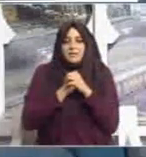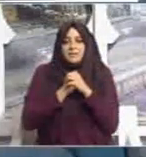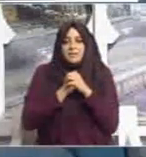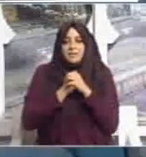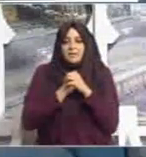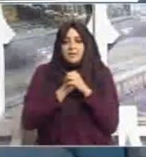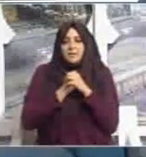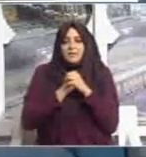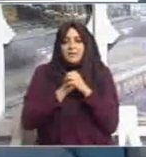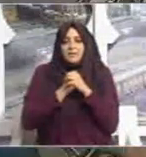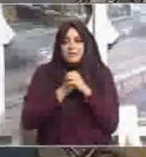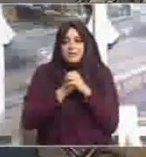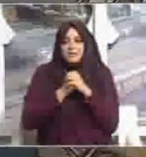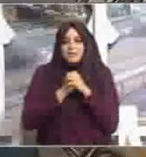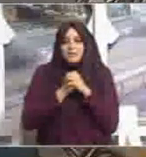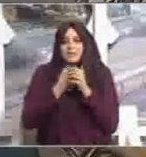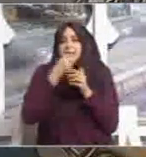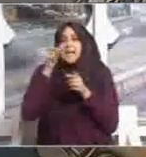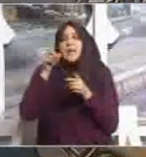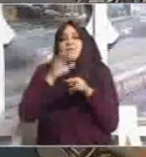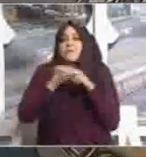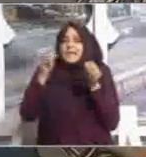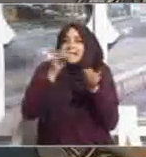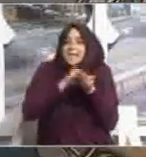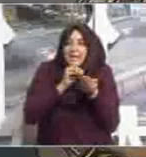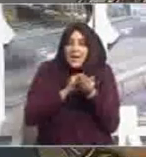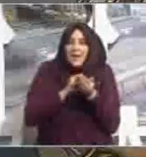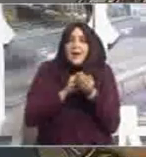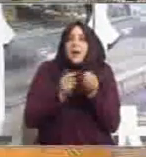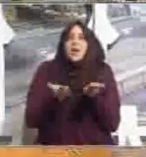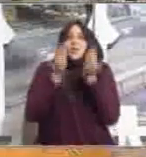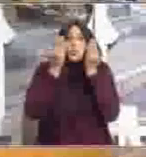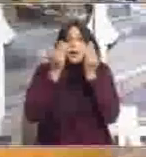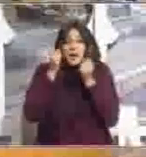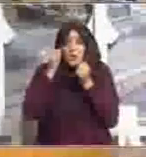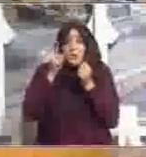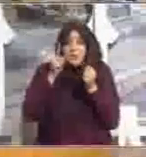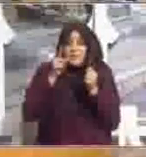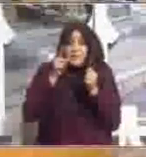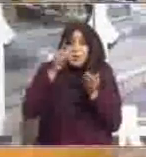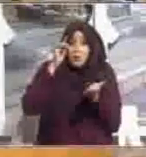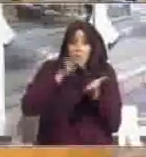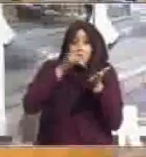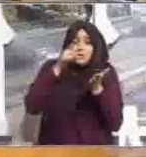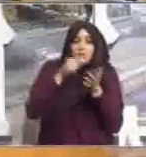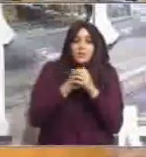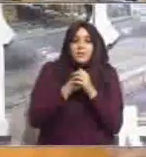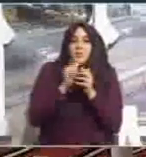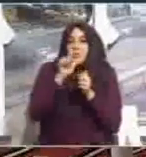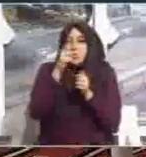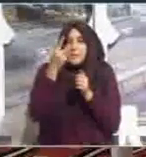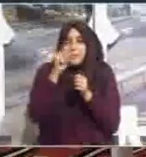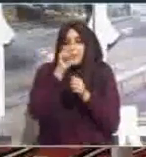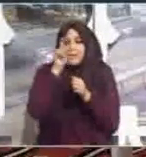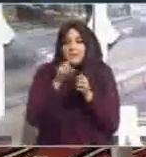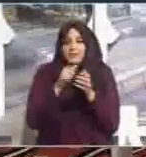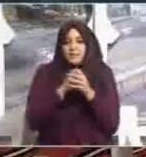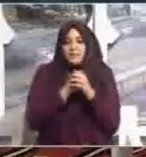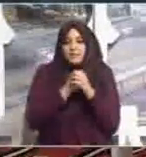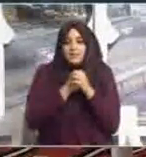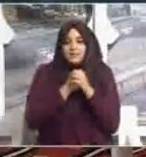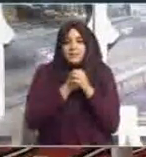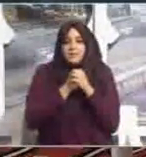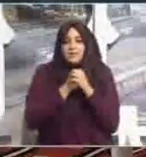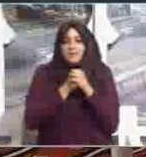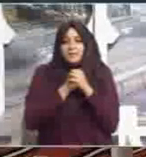بالنسبه للصداقه اسكو تلحقوا ولا لا وبالنسبه للدعاء طيب نجاوبك. وعندي سؤال اخر تفضلي